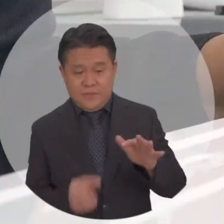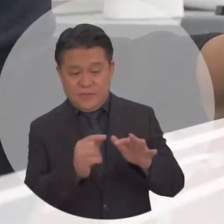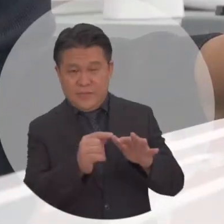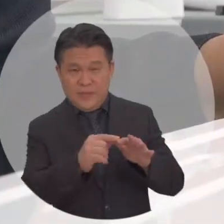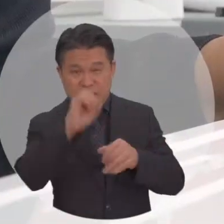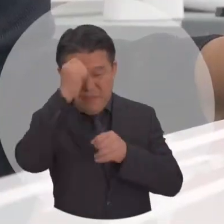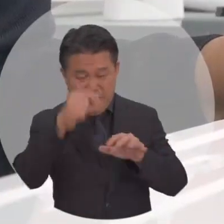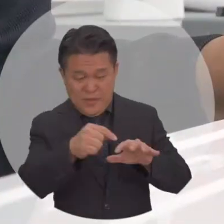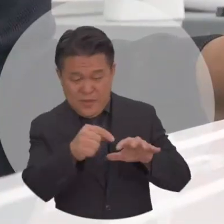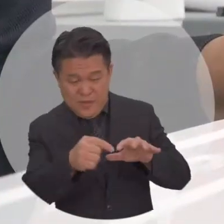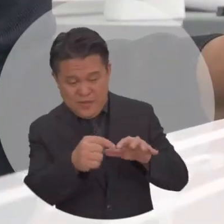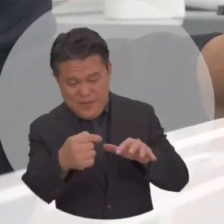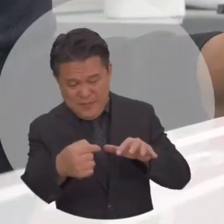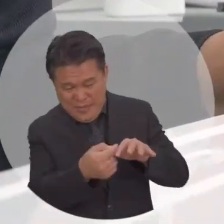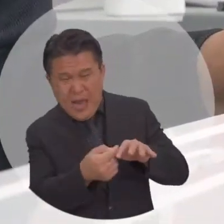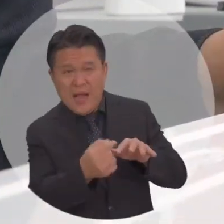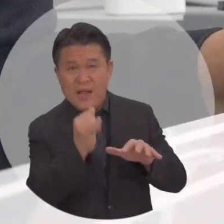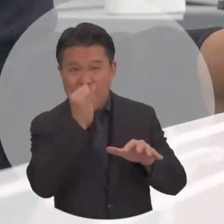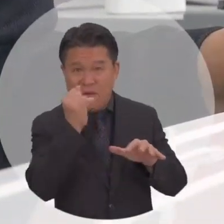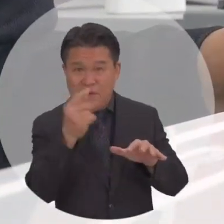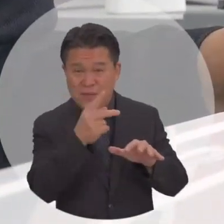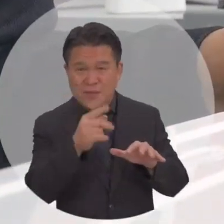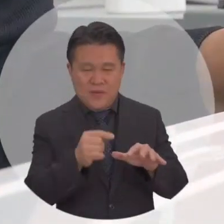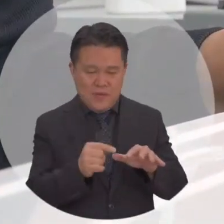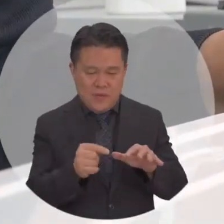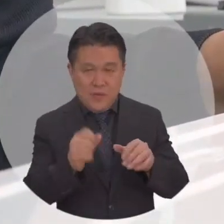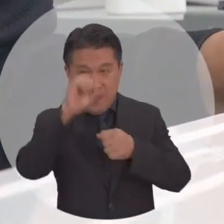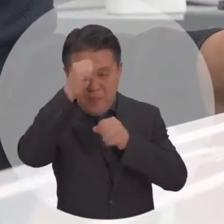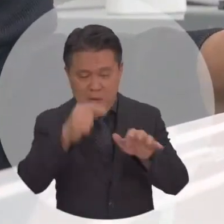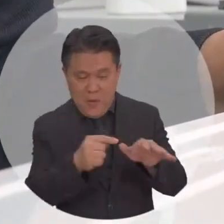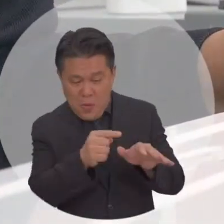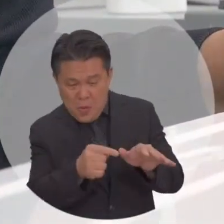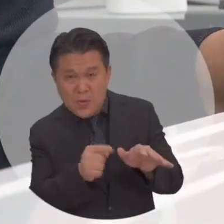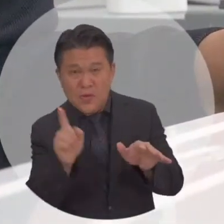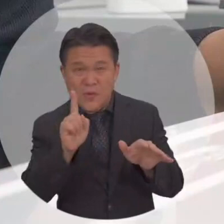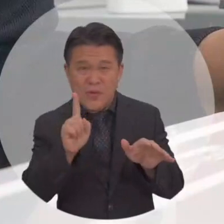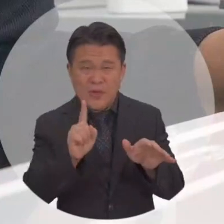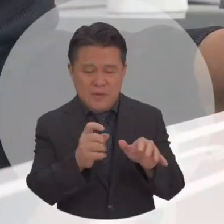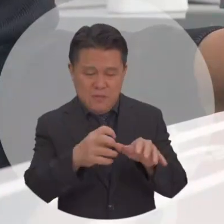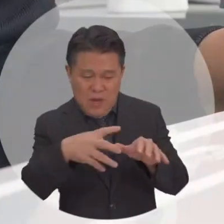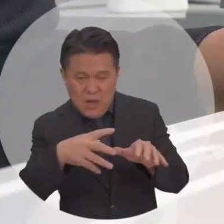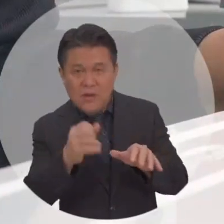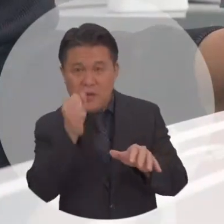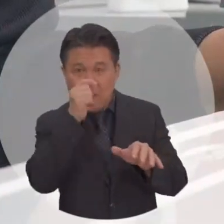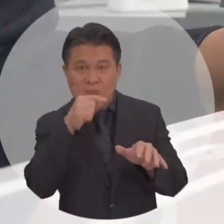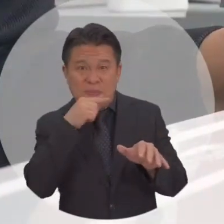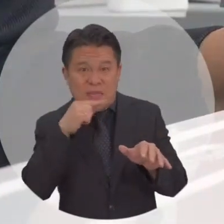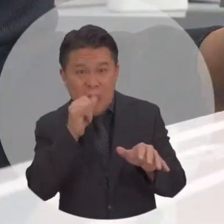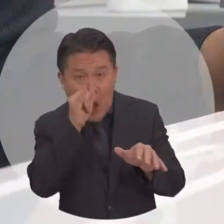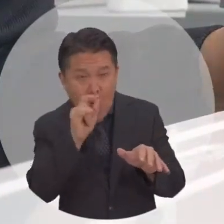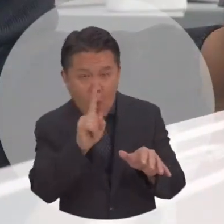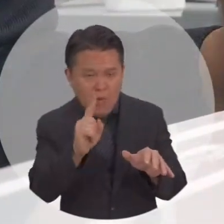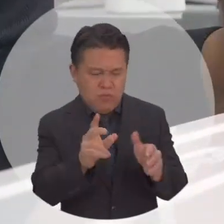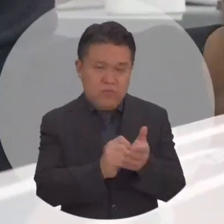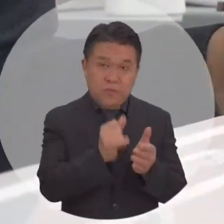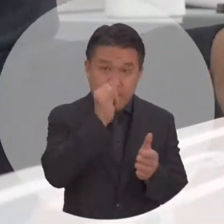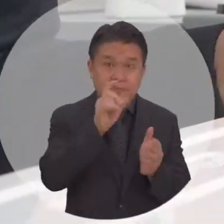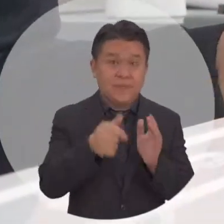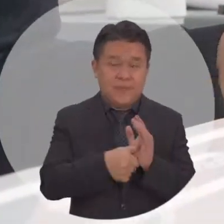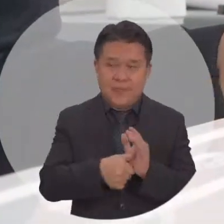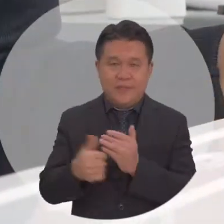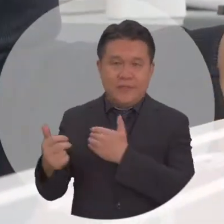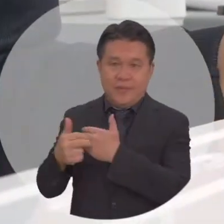손톱이나 발톱이 살 안쪽으로 심하게 파고들었거나 발톱 주위 살이 부어 있거나 피가 나는 등의 이상이